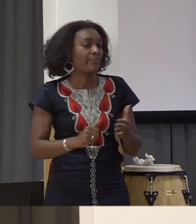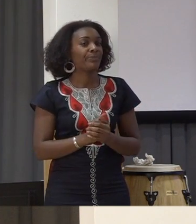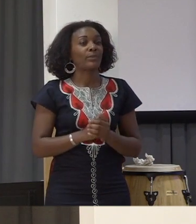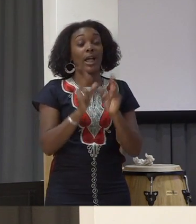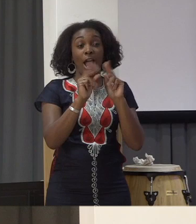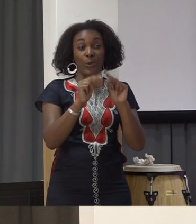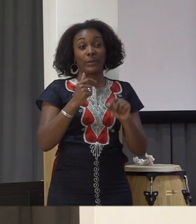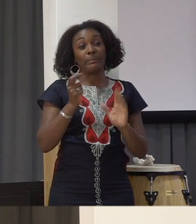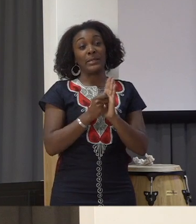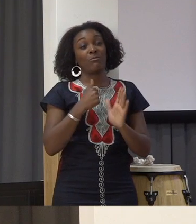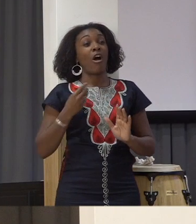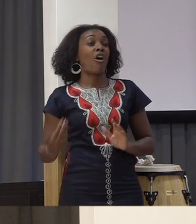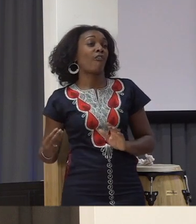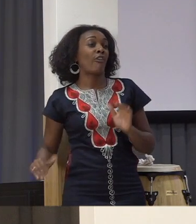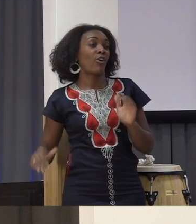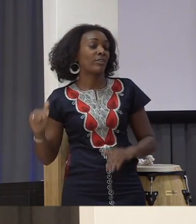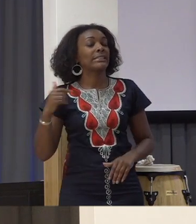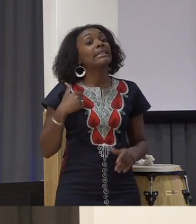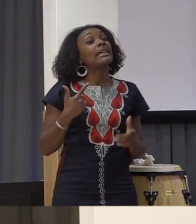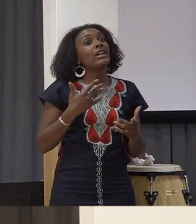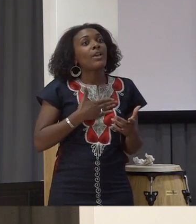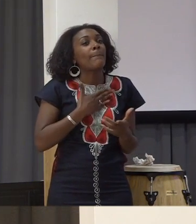enfant, j'aimais les devinettes.